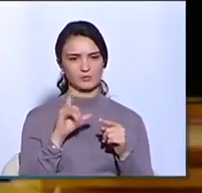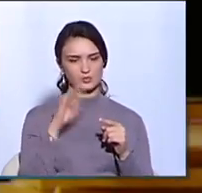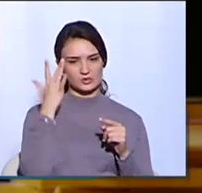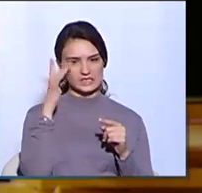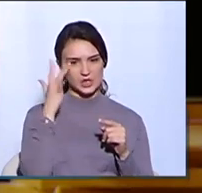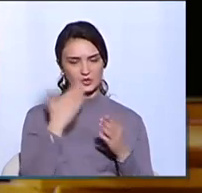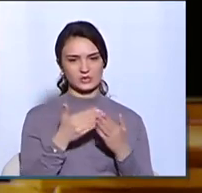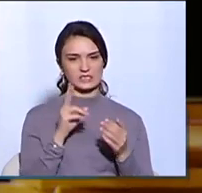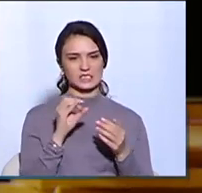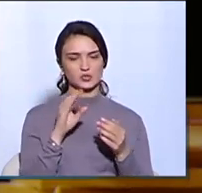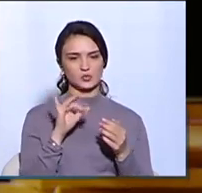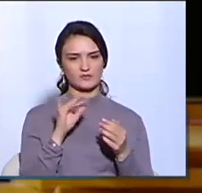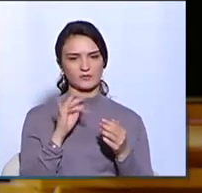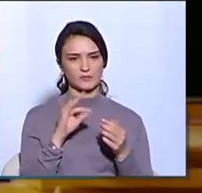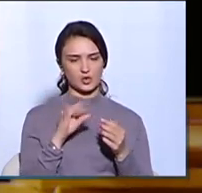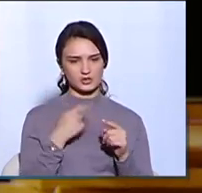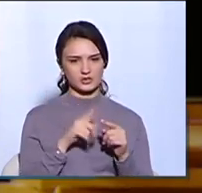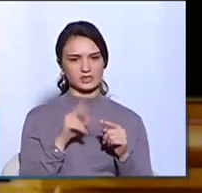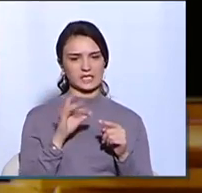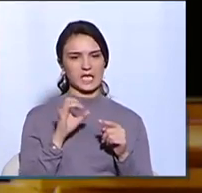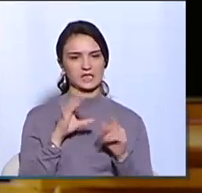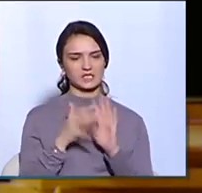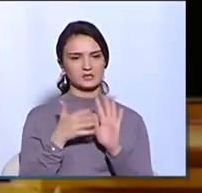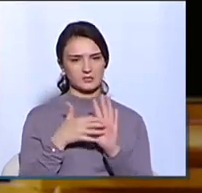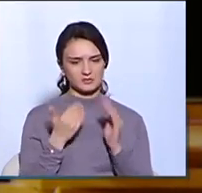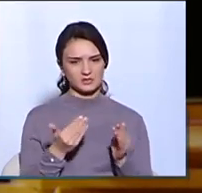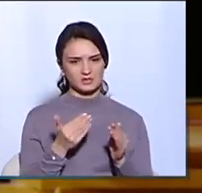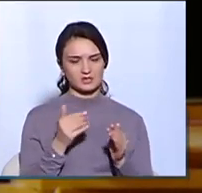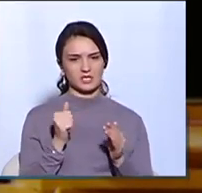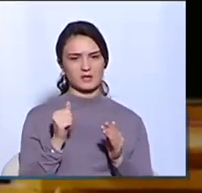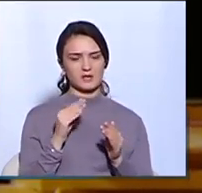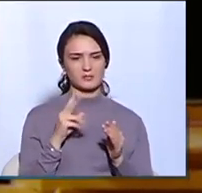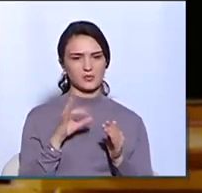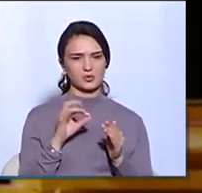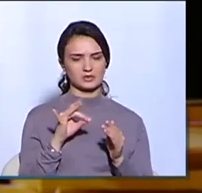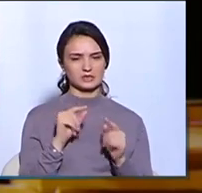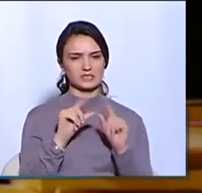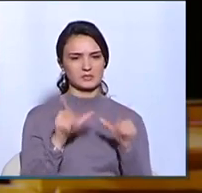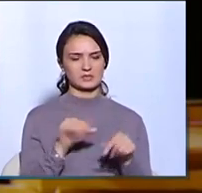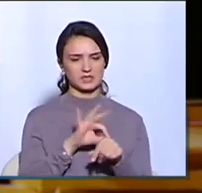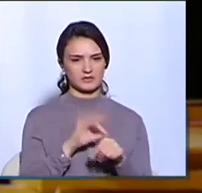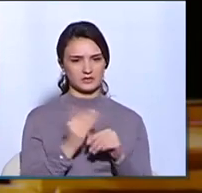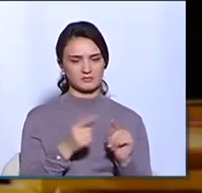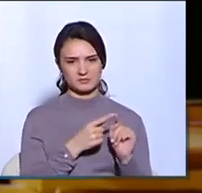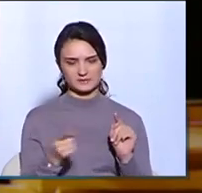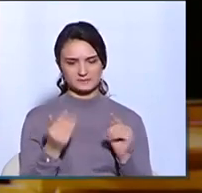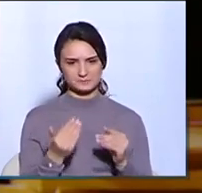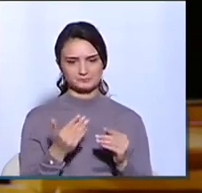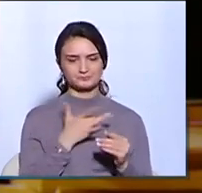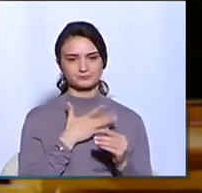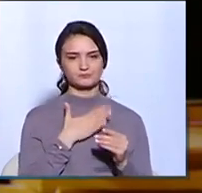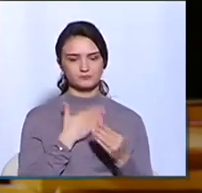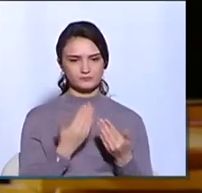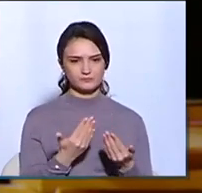სკლეროზი, კისტური ფიბროზი, კრეატინის დეფიციტის სინდრომები, ალპორტის სინდრომი, რომელიც თირკმელის დაავადებით მიმდინარეობს,